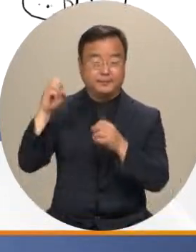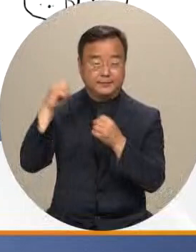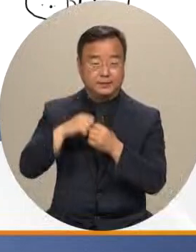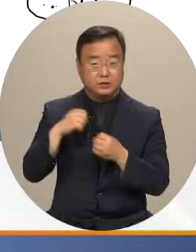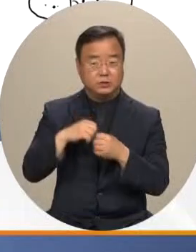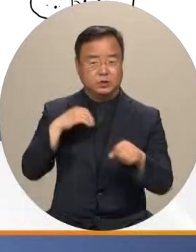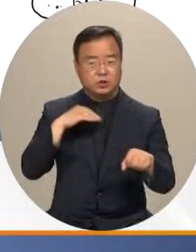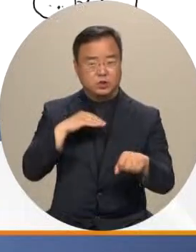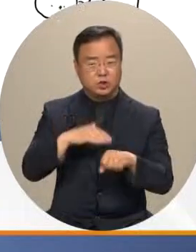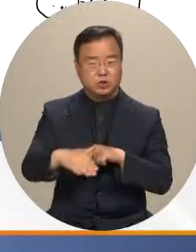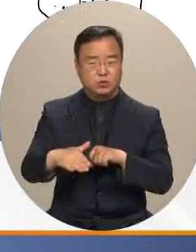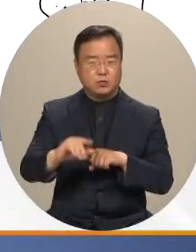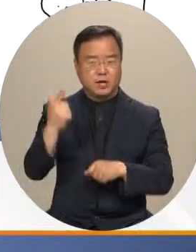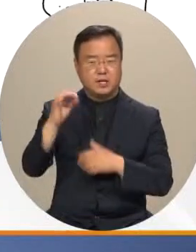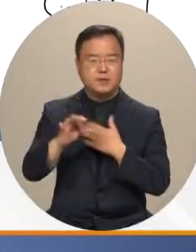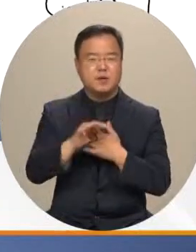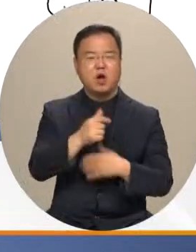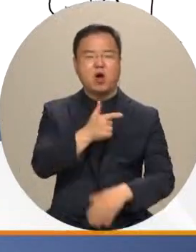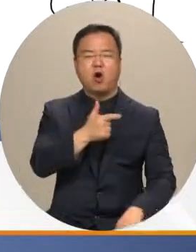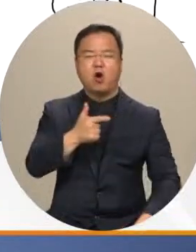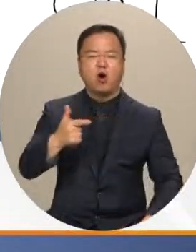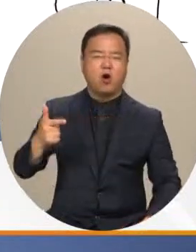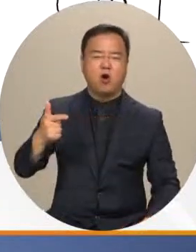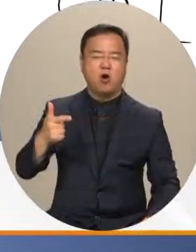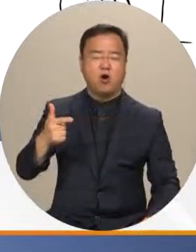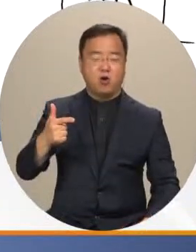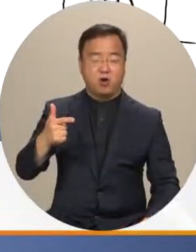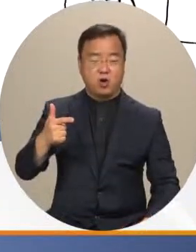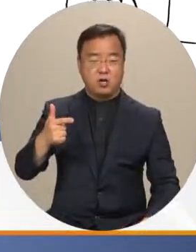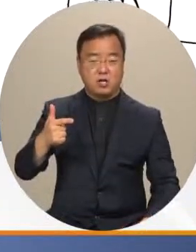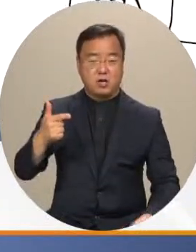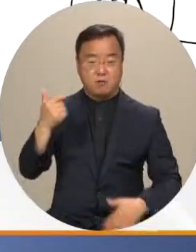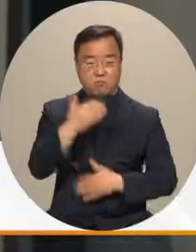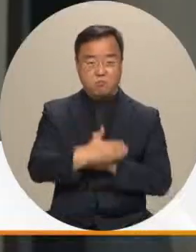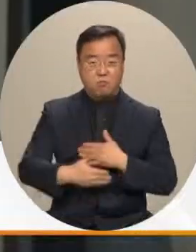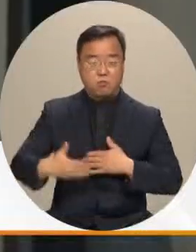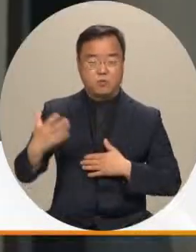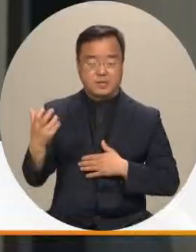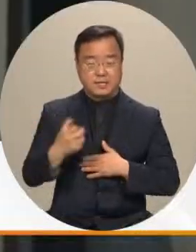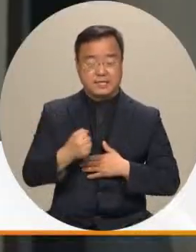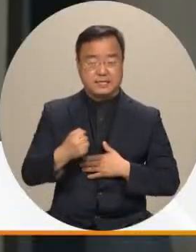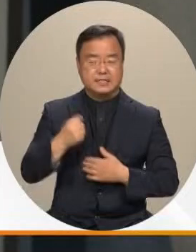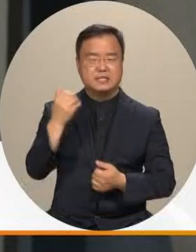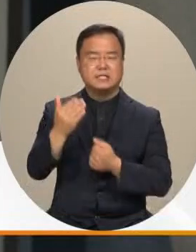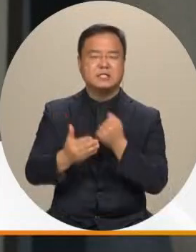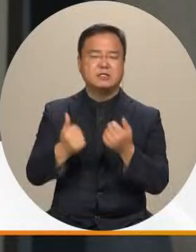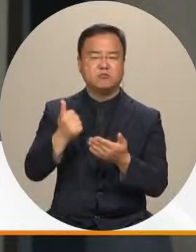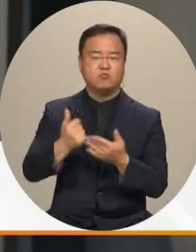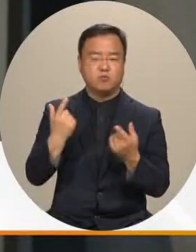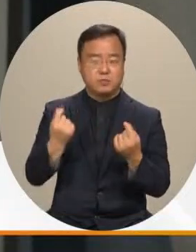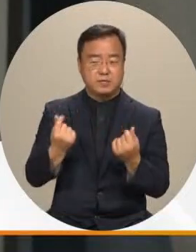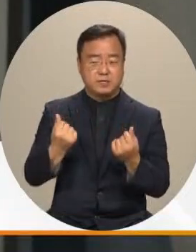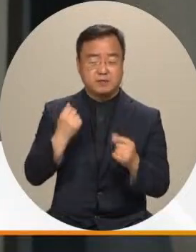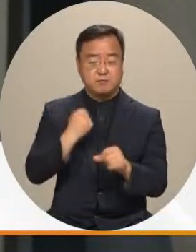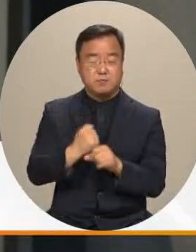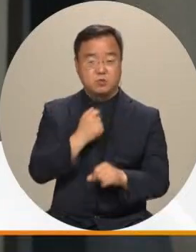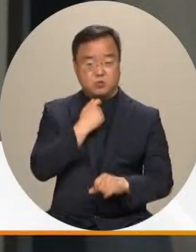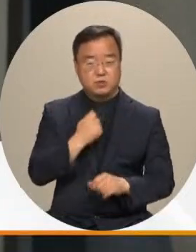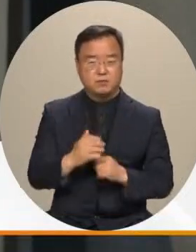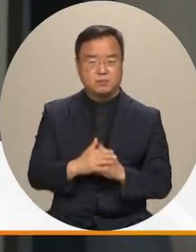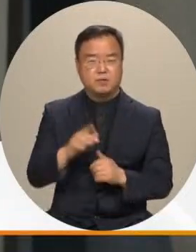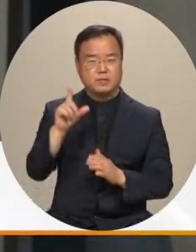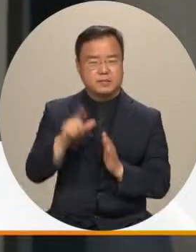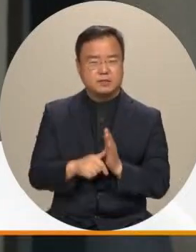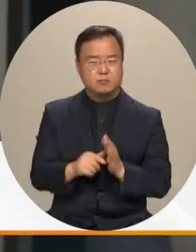아니면 거대한 신과 같은 그런 존재로 그 디자인하는게 목표였었습니다 그래서 그 부분에 조금 더 많은